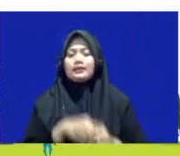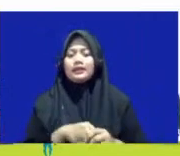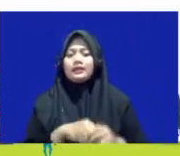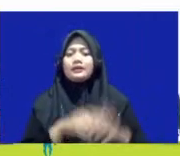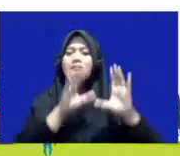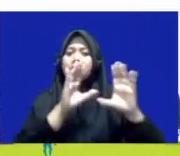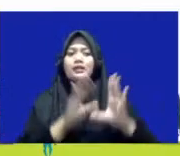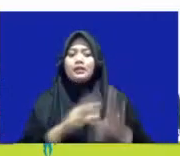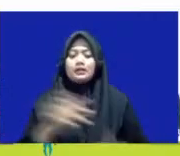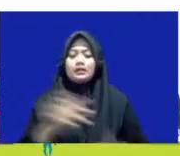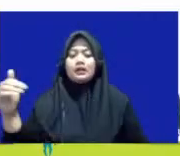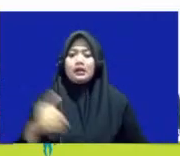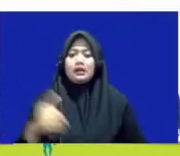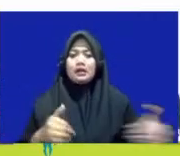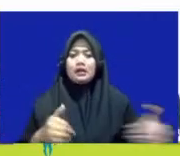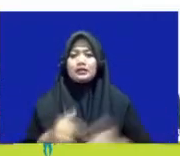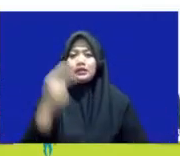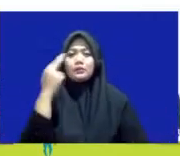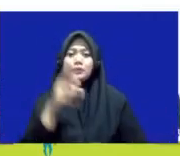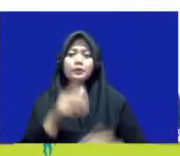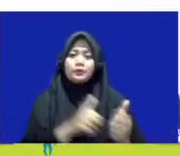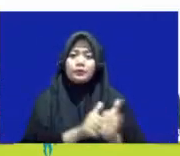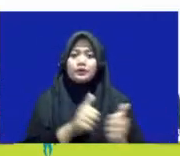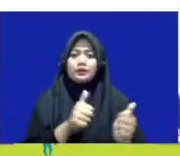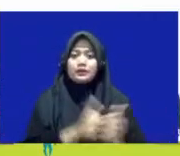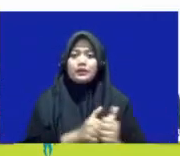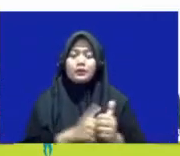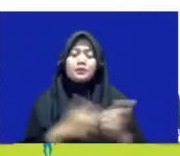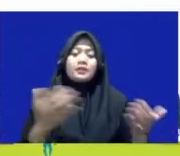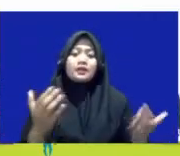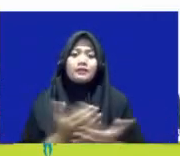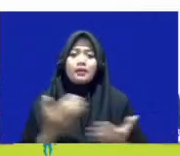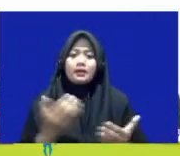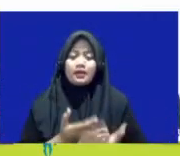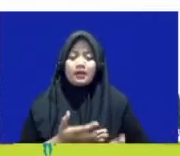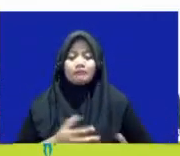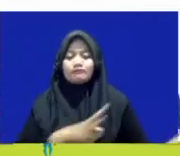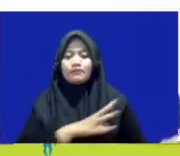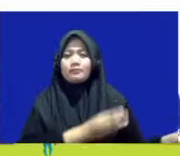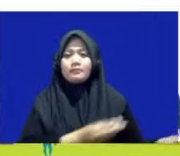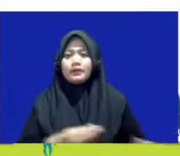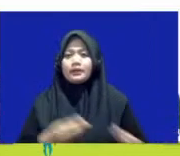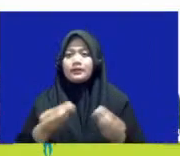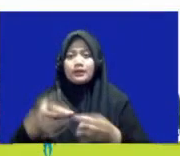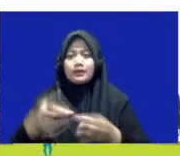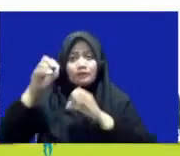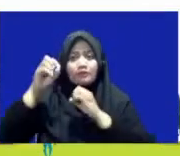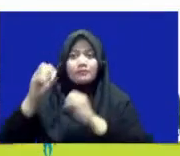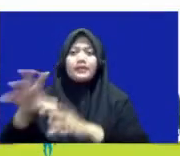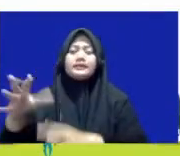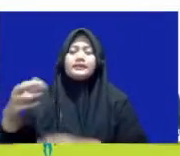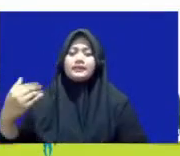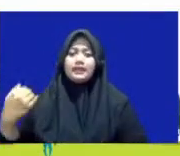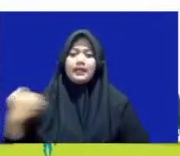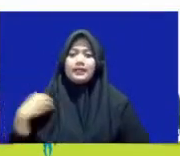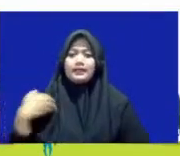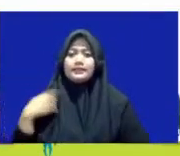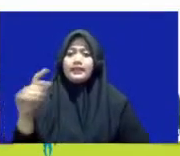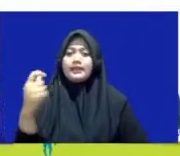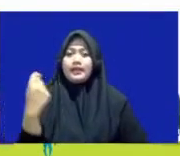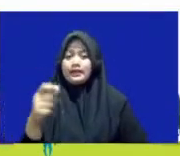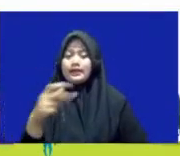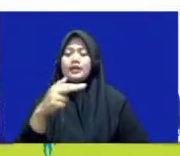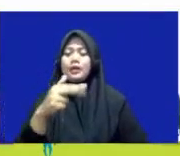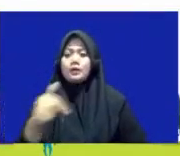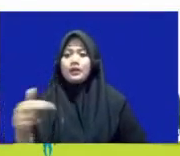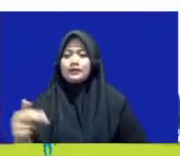hadir untuk ikut serta bagaimana memberikan informasi keberadaan Tagana di Indonesia,